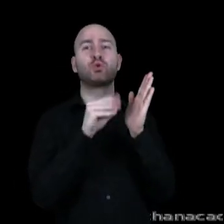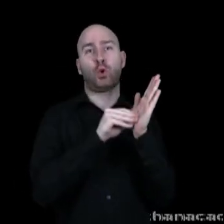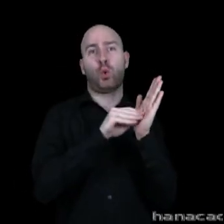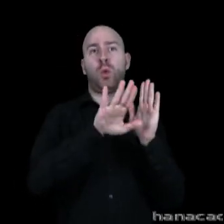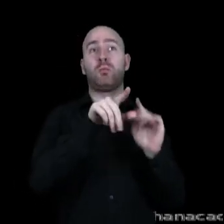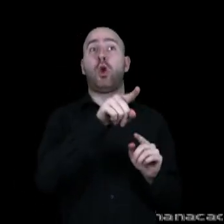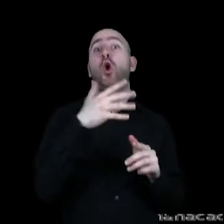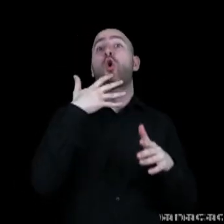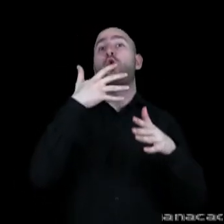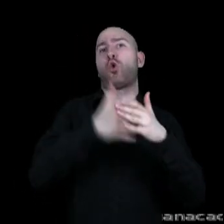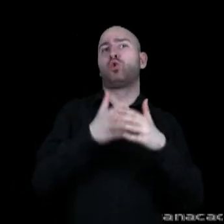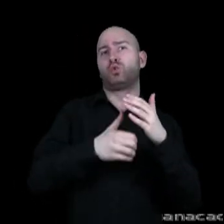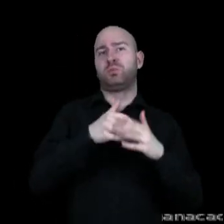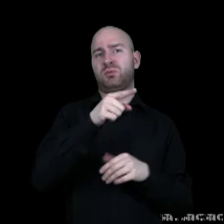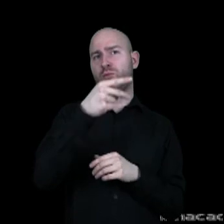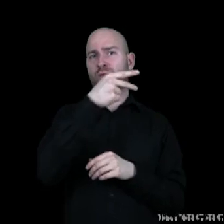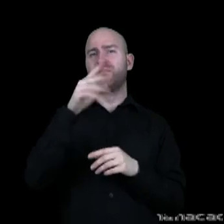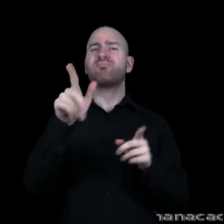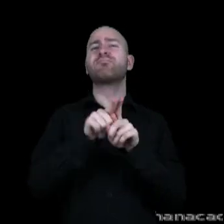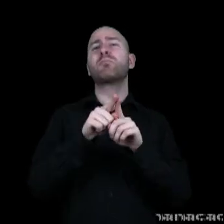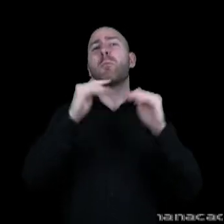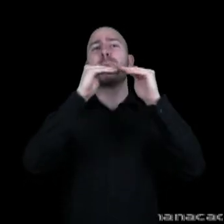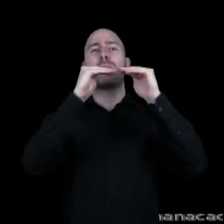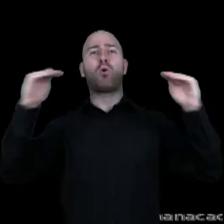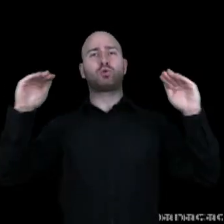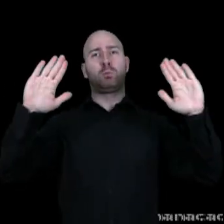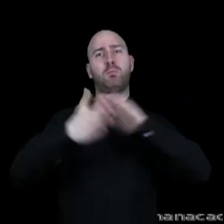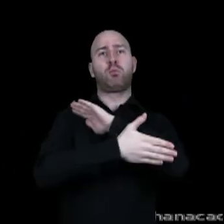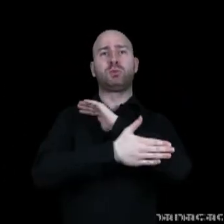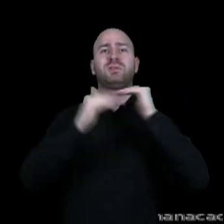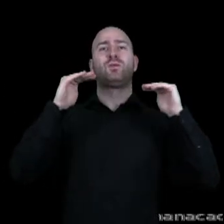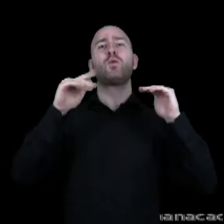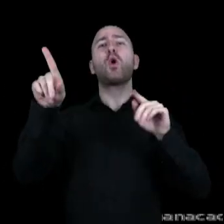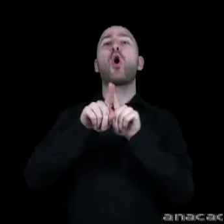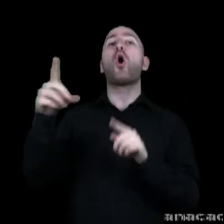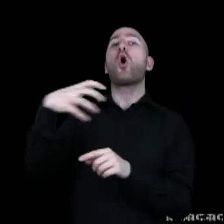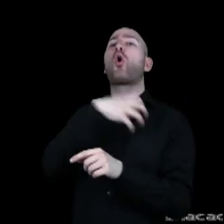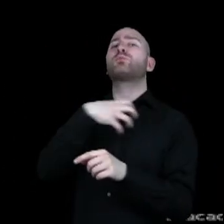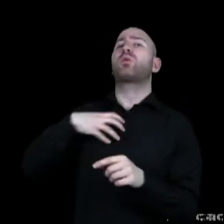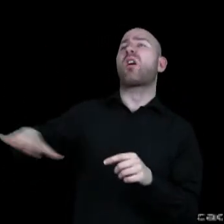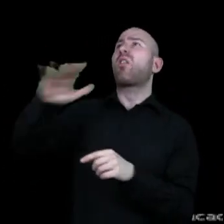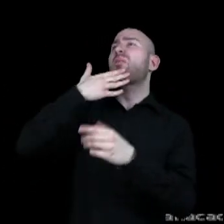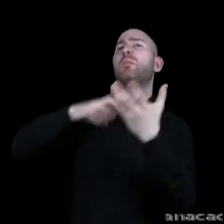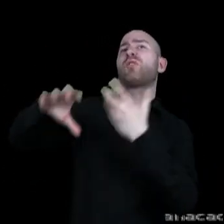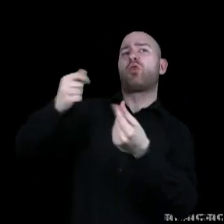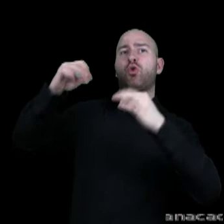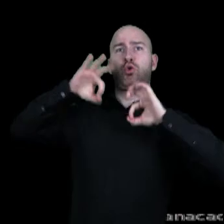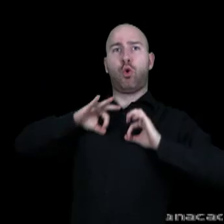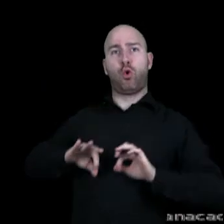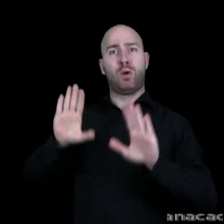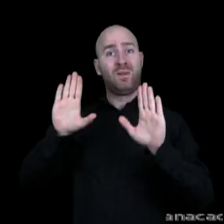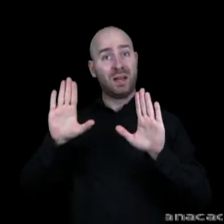więc hipotetyczną gospodarkę, w której konsumpcja będzie równa. Zawsze jest podstawowy poziom konsumpcji, nawet jeśli w naszej